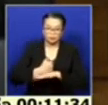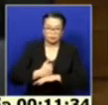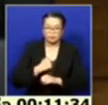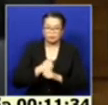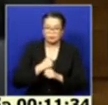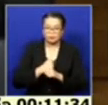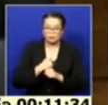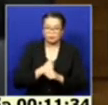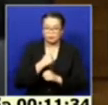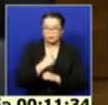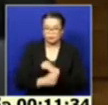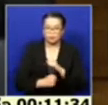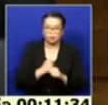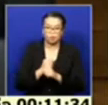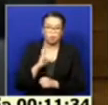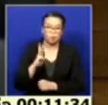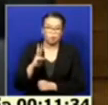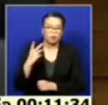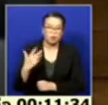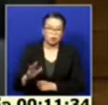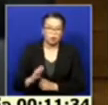ม